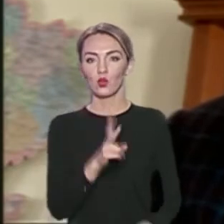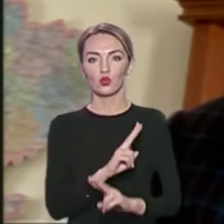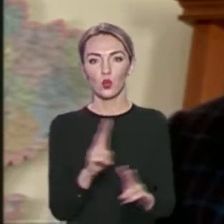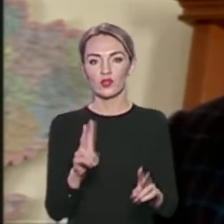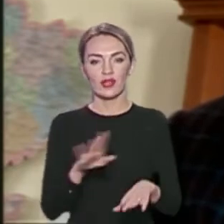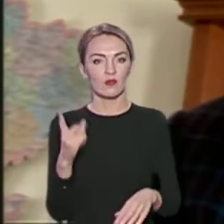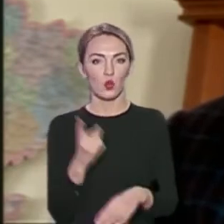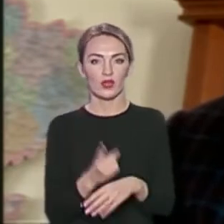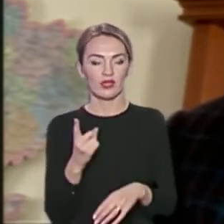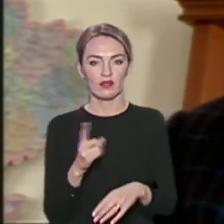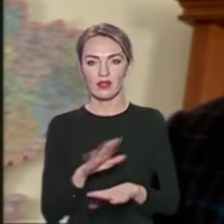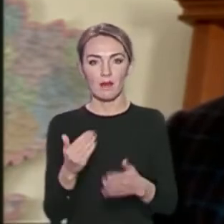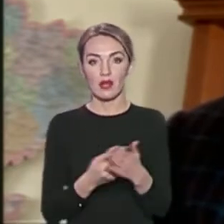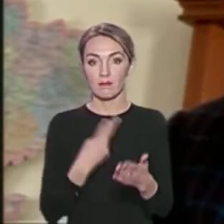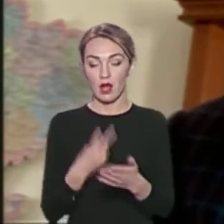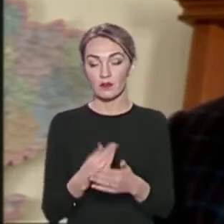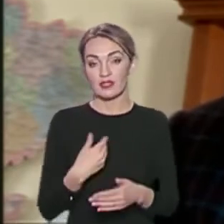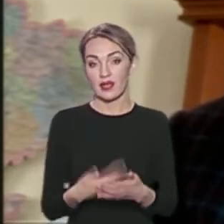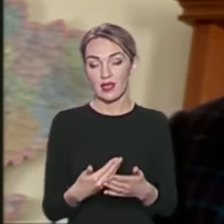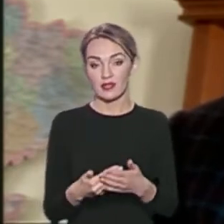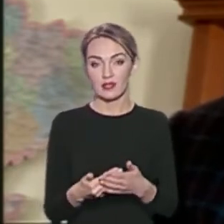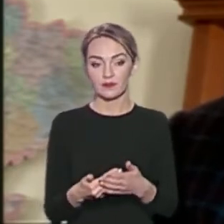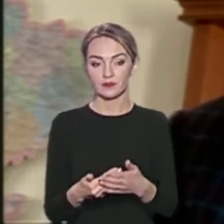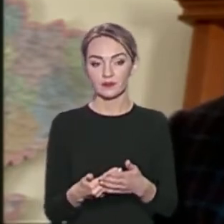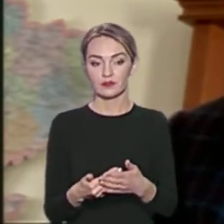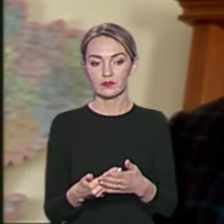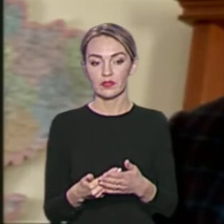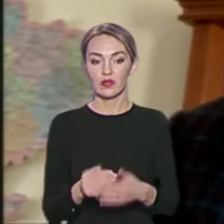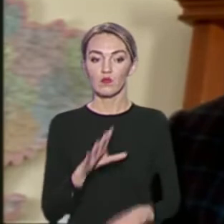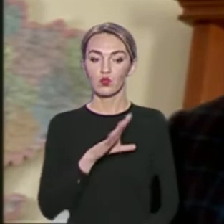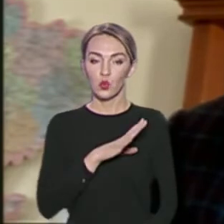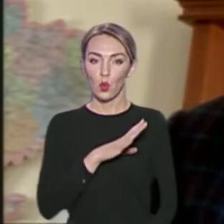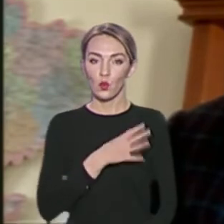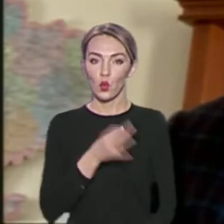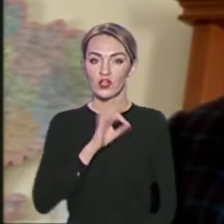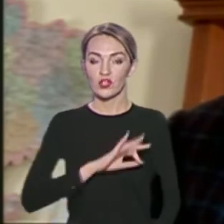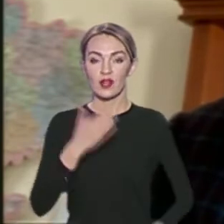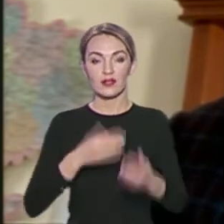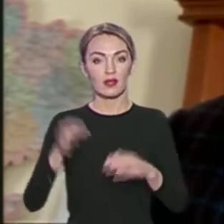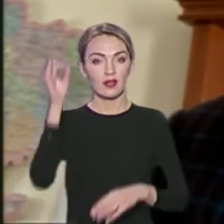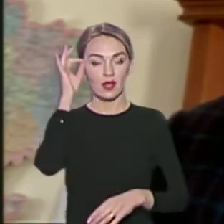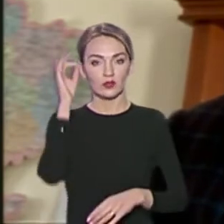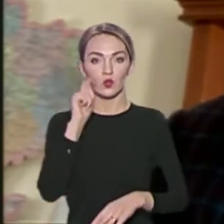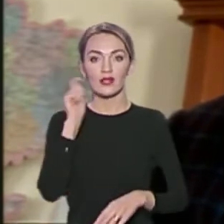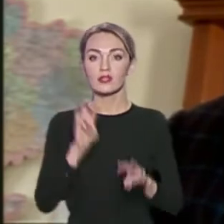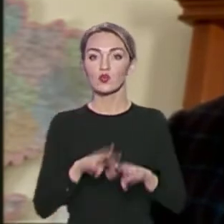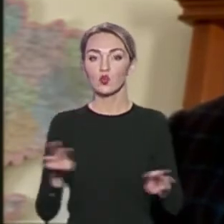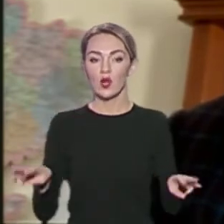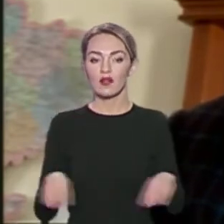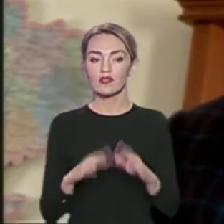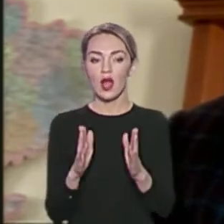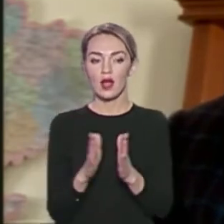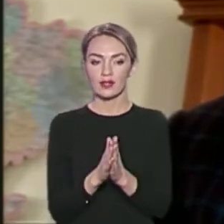не заборонив чи не передбачив, але мені здається, що було б значно корисніше, якби згадати перше, що український уряд